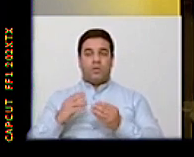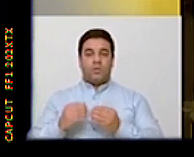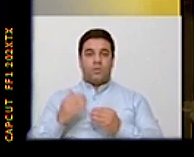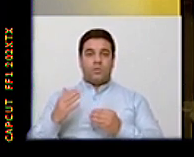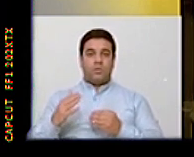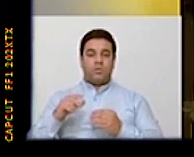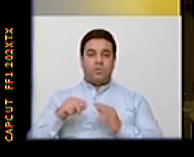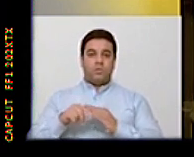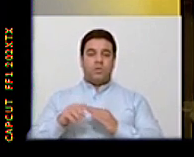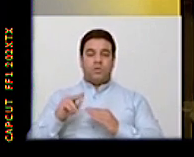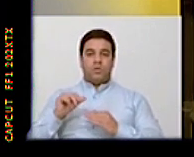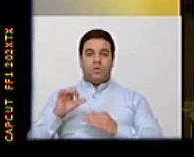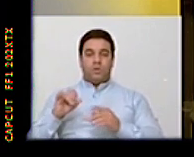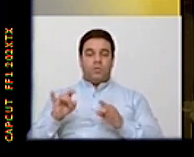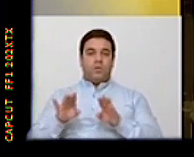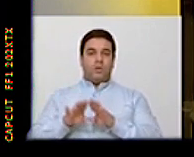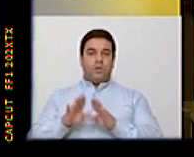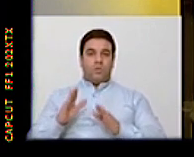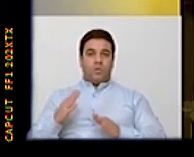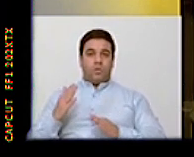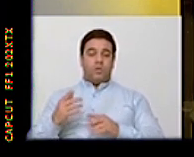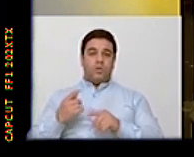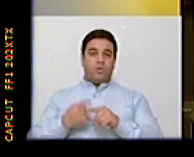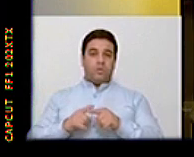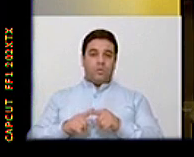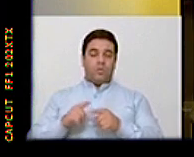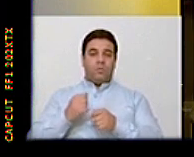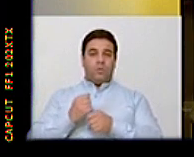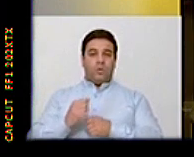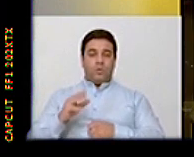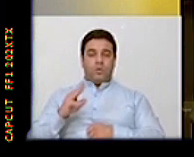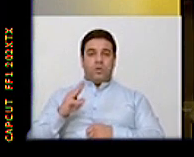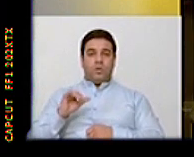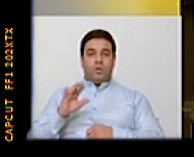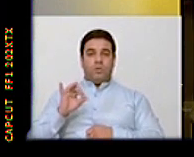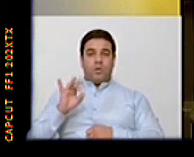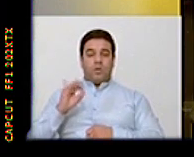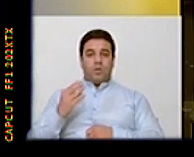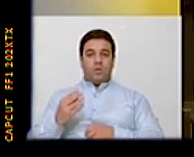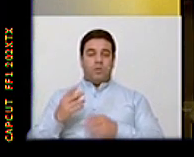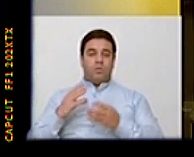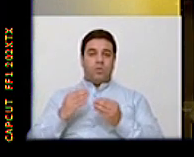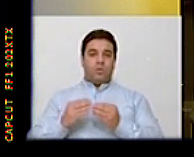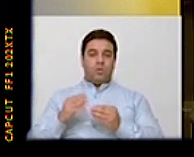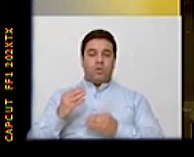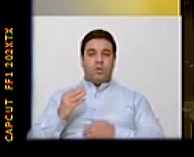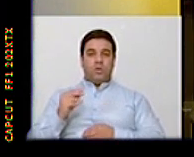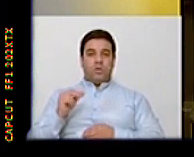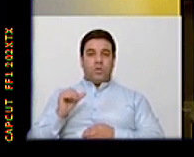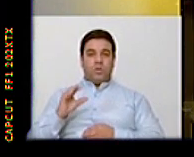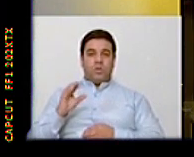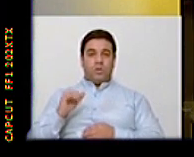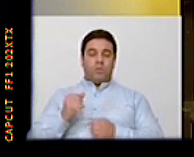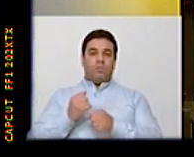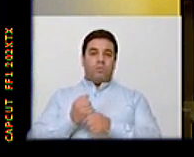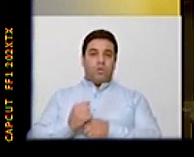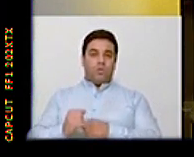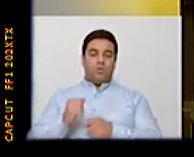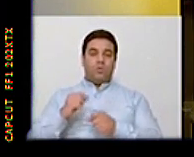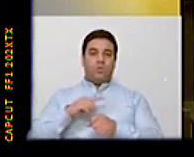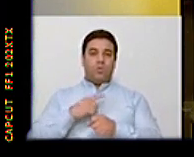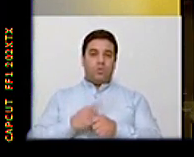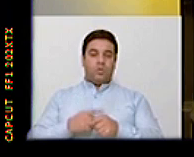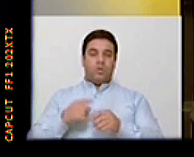tebranish chastotasi bilan teng bo'lar ekan. Demak, majburiy tebranishda tebranishlar chastotasi majburlovchi